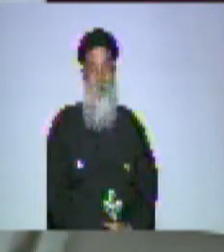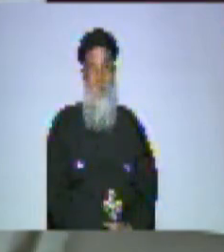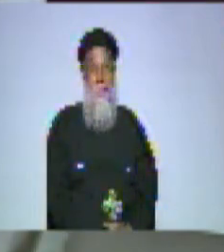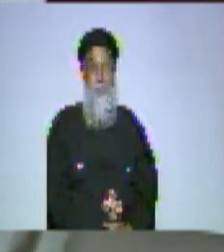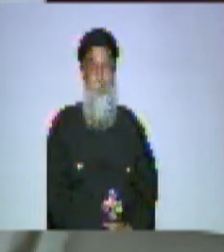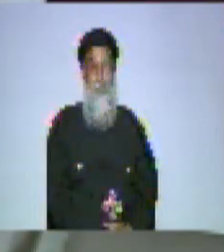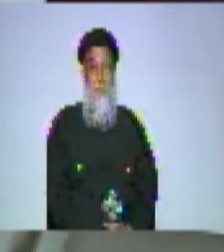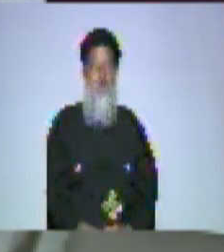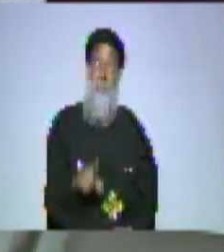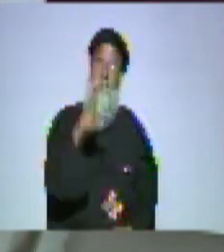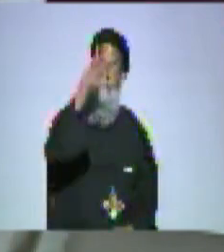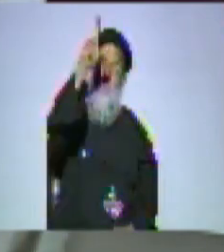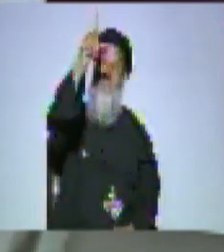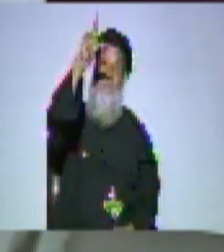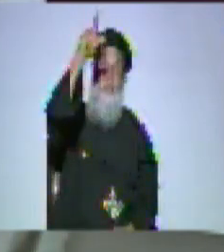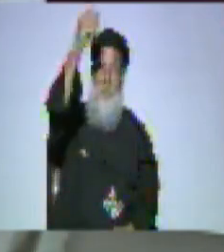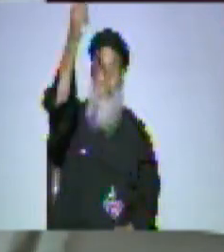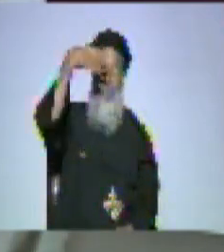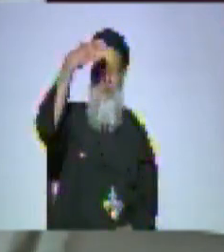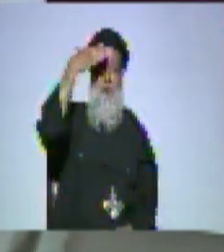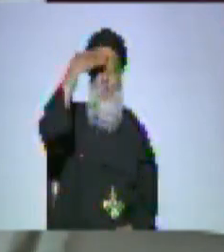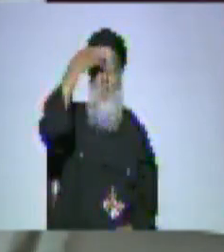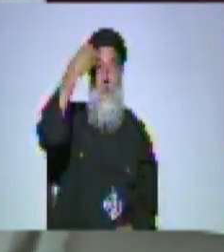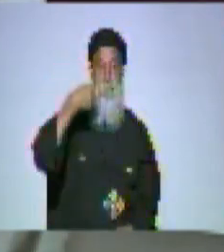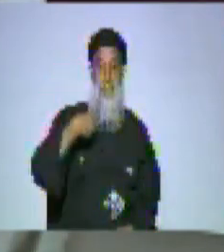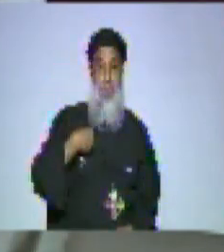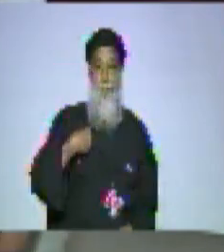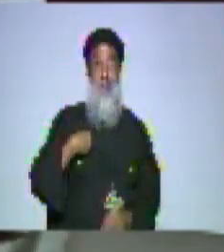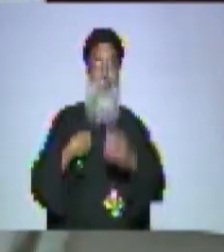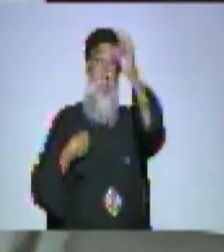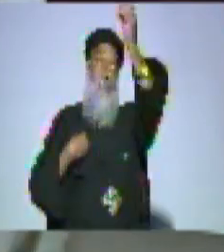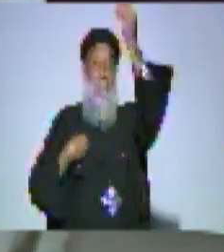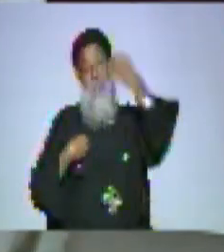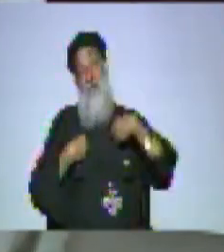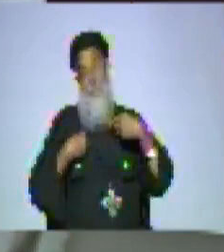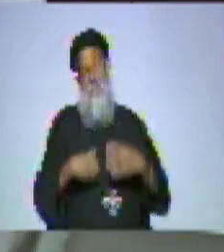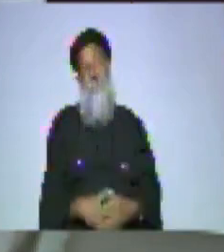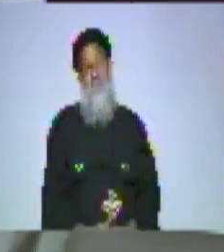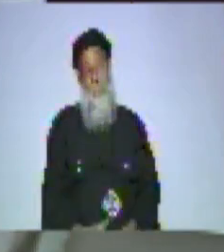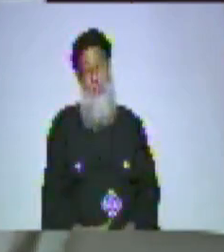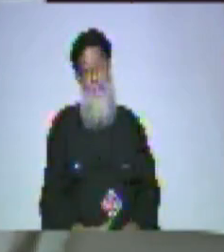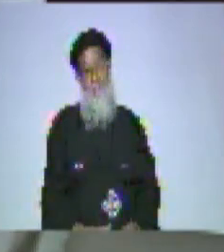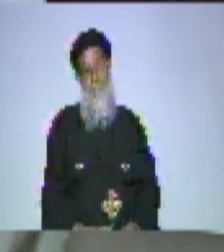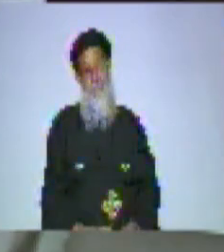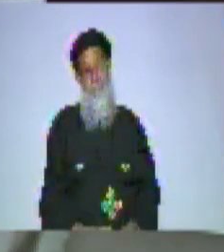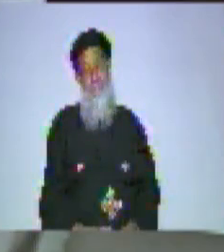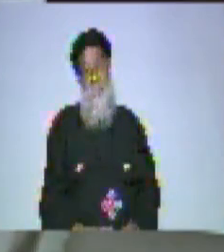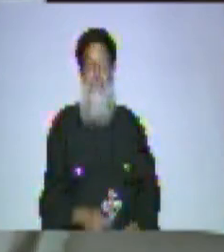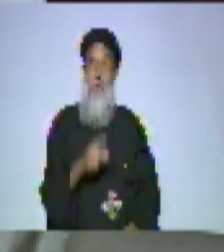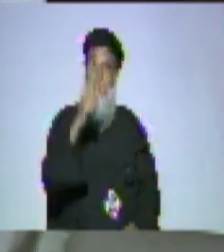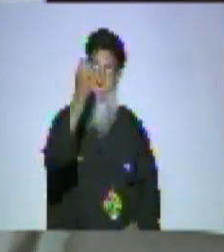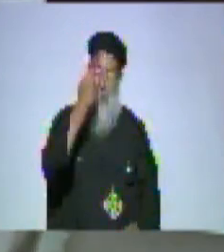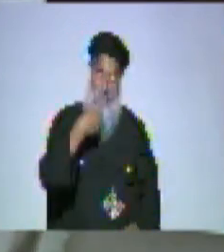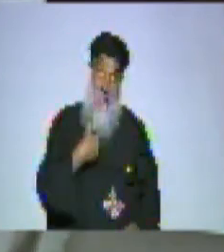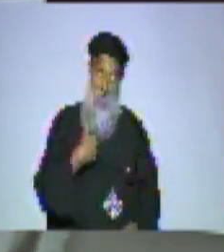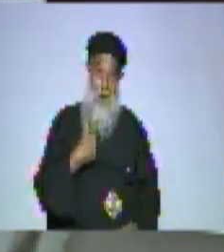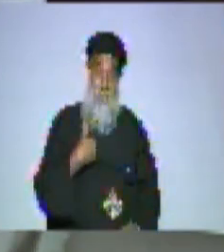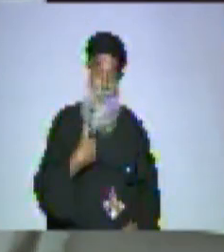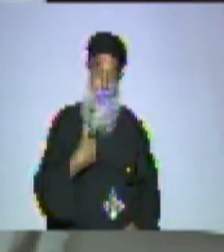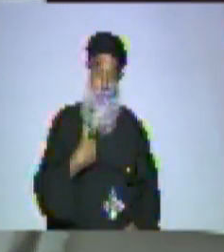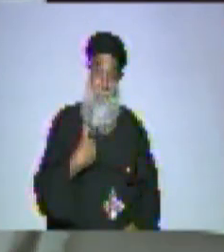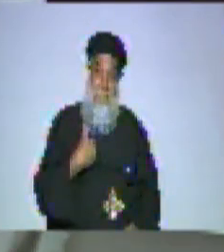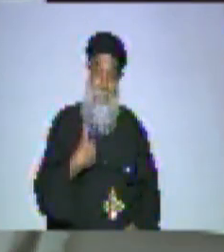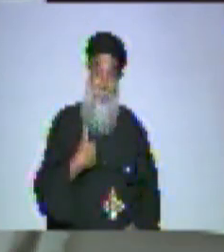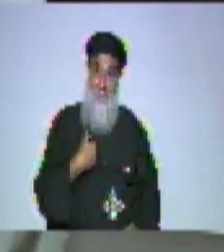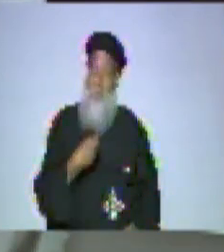كنعمتك ان هذه نعمه من ربنا عطيه مجانيه يعني لولا هذه العطيه ما